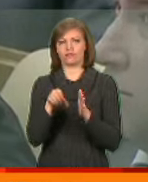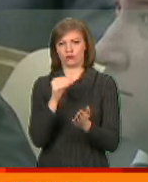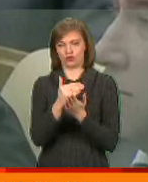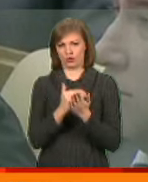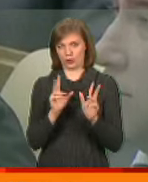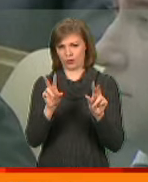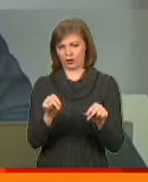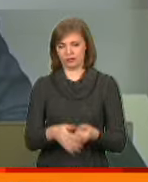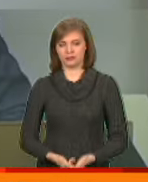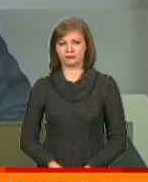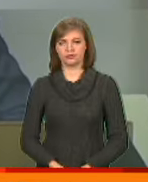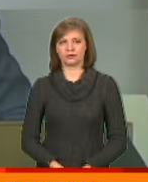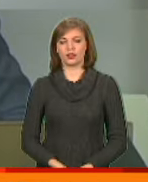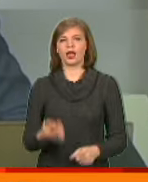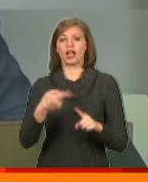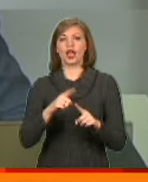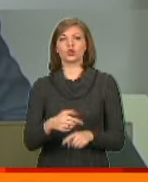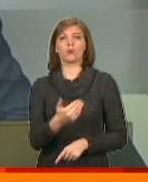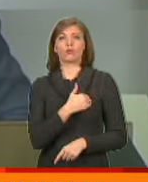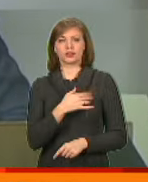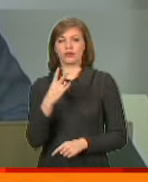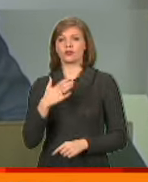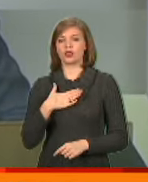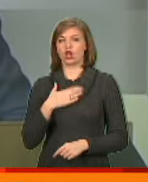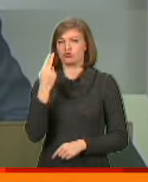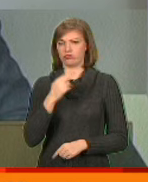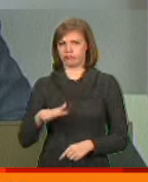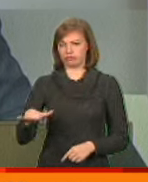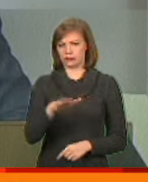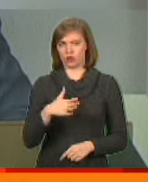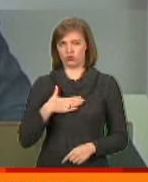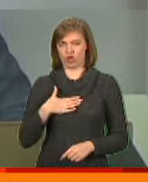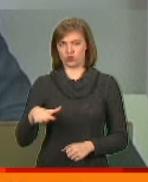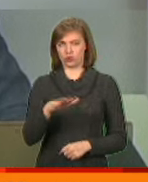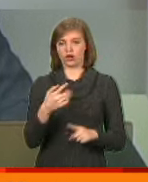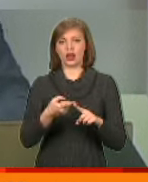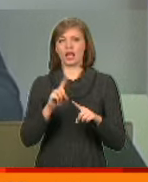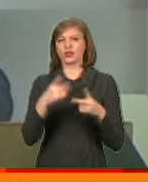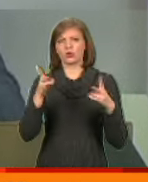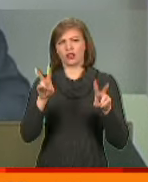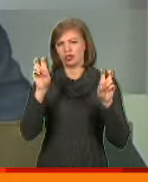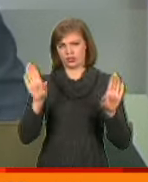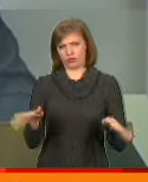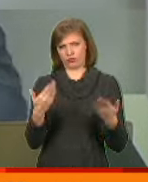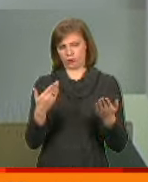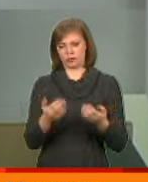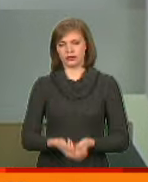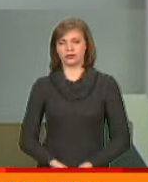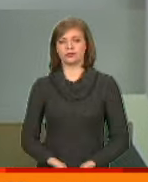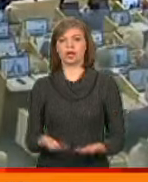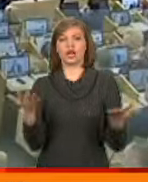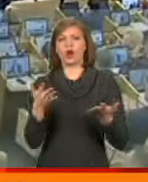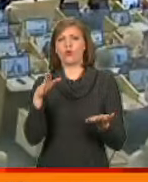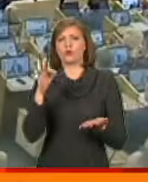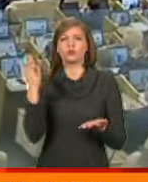програми. Это посягательство на нашу целостность, на нашу територію. Поэтому не надо эту тему вообще поднимать.